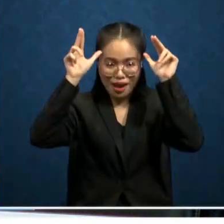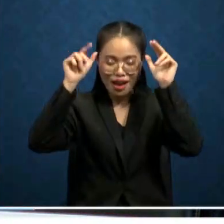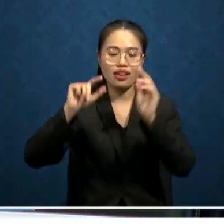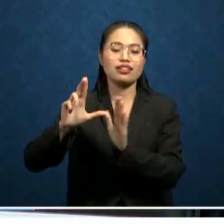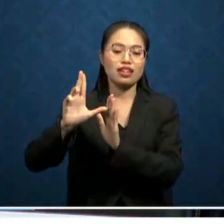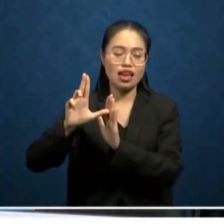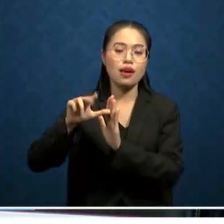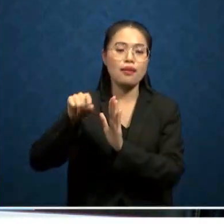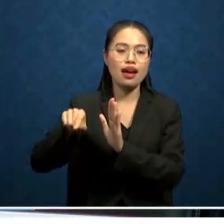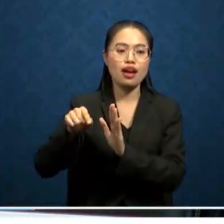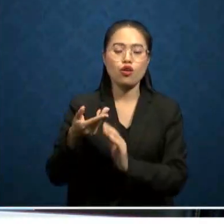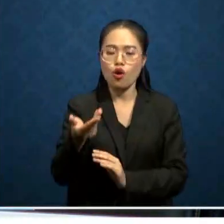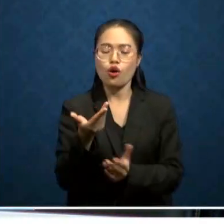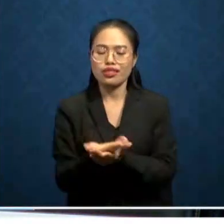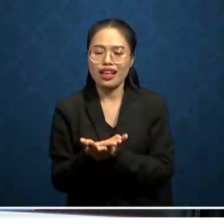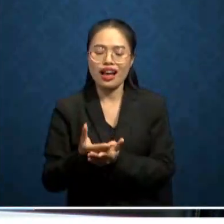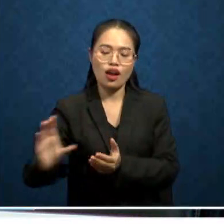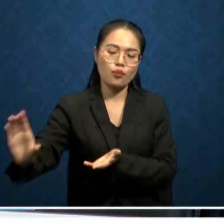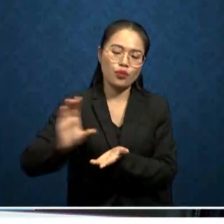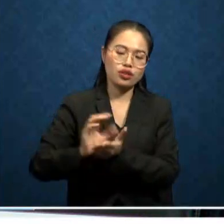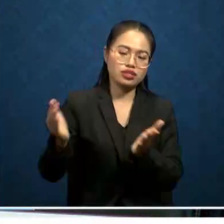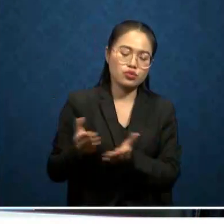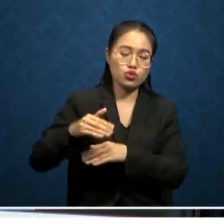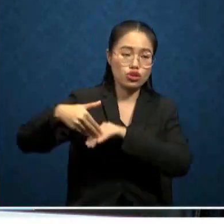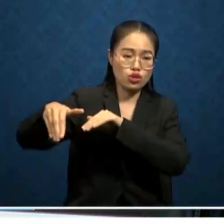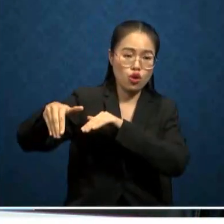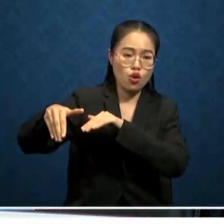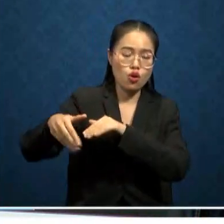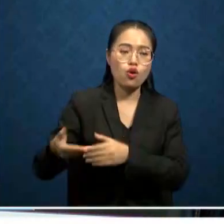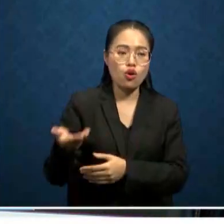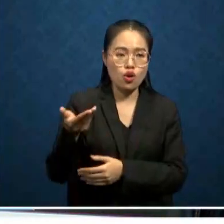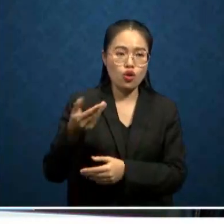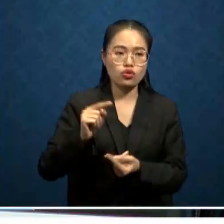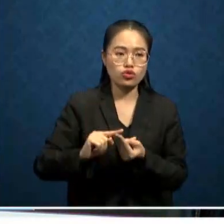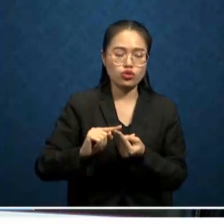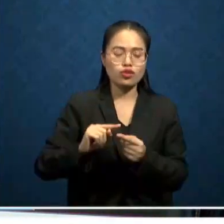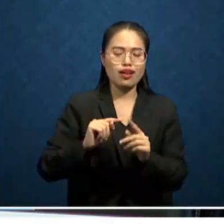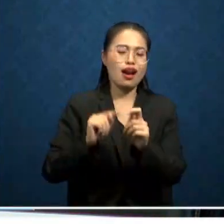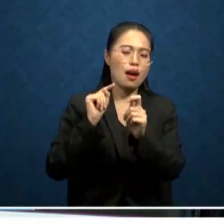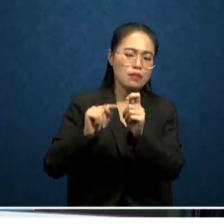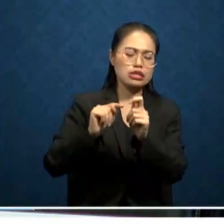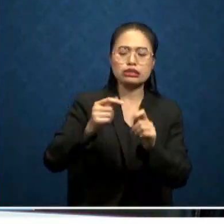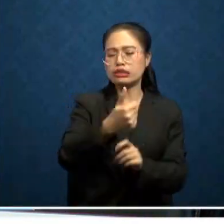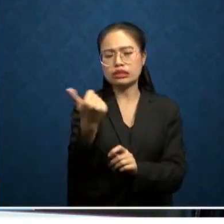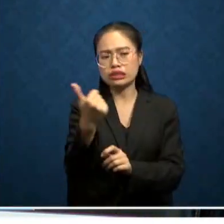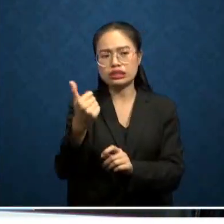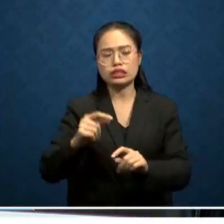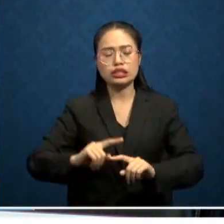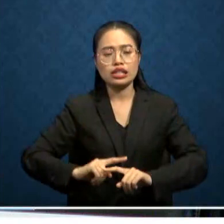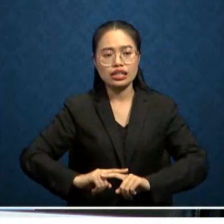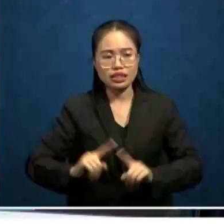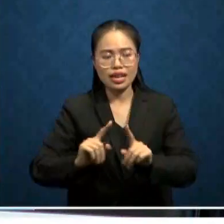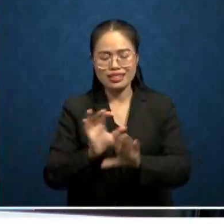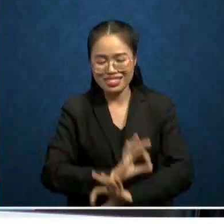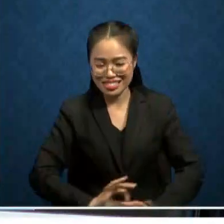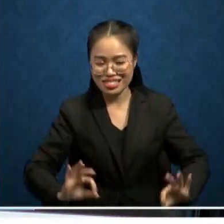ของการใช้เงินนอกพื้นที่ประกาศเลยไปถึงเลยไปถึงจอำเภอแม่ทะอำเภออื่นนะครับแต่แต่วัตถุประสงค์